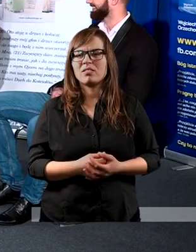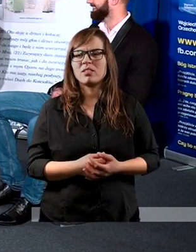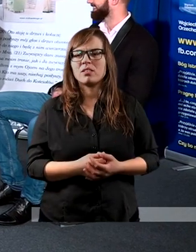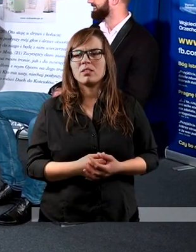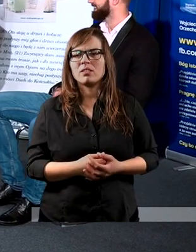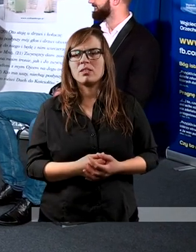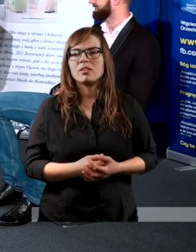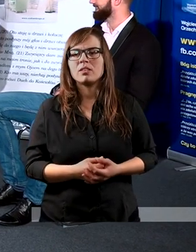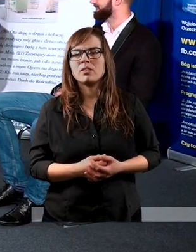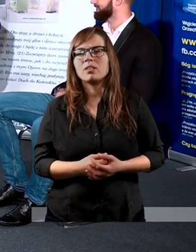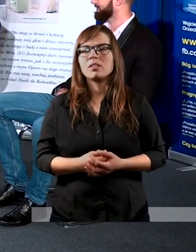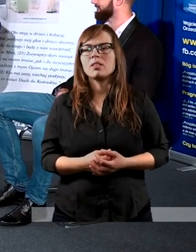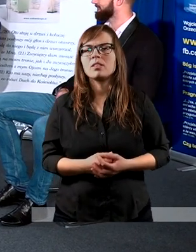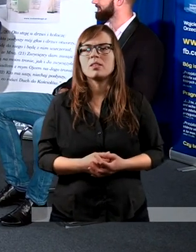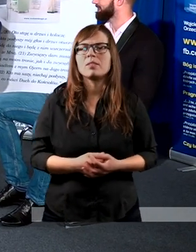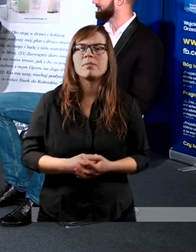Dobrze.